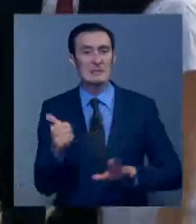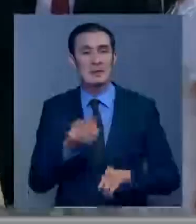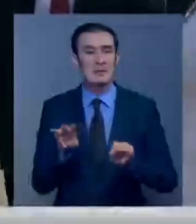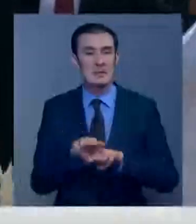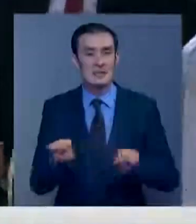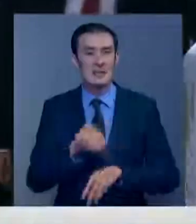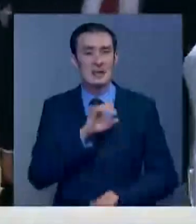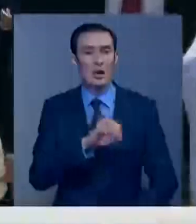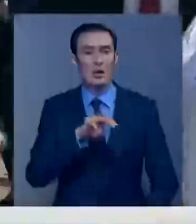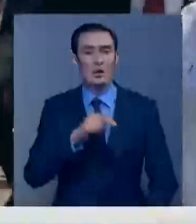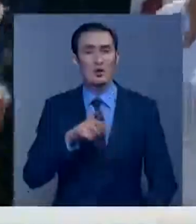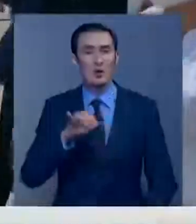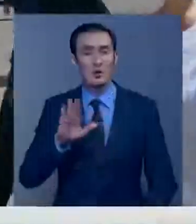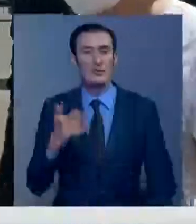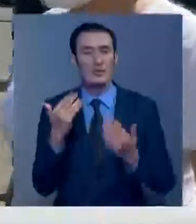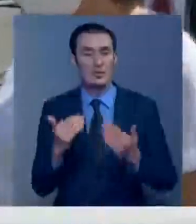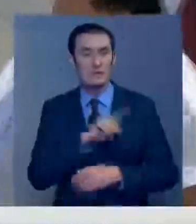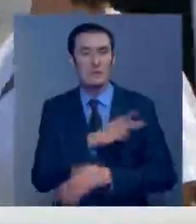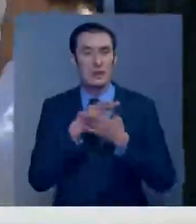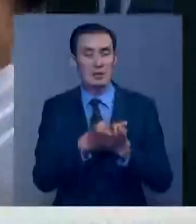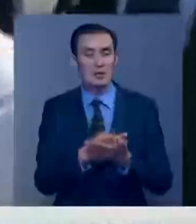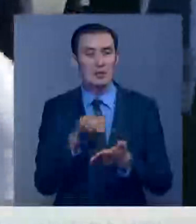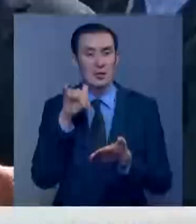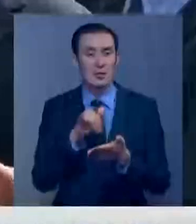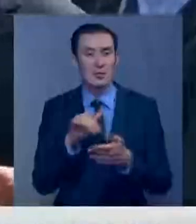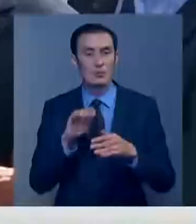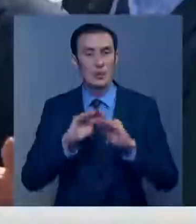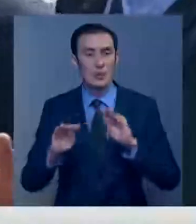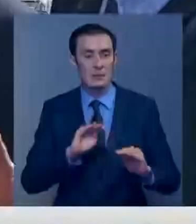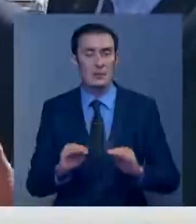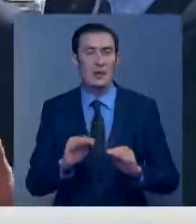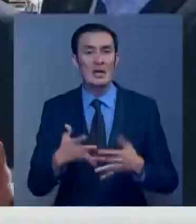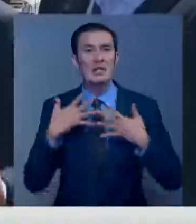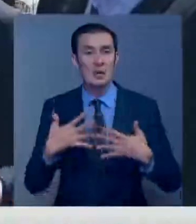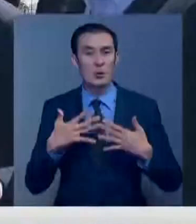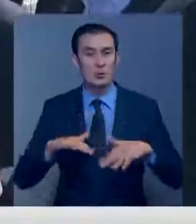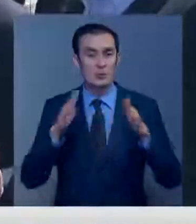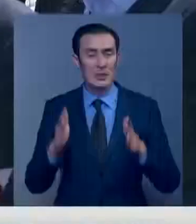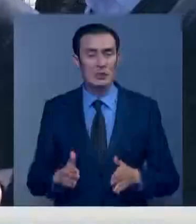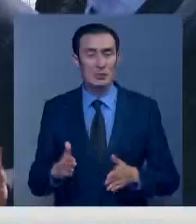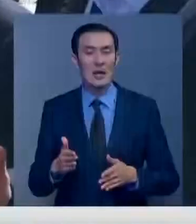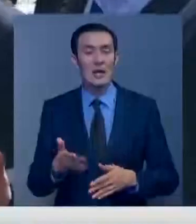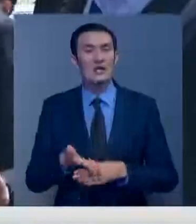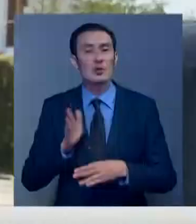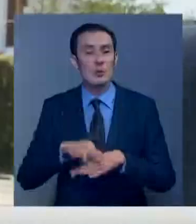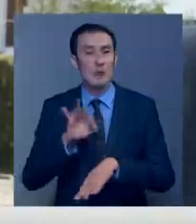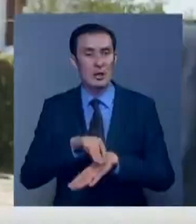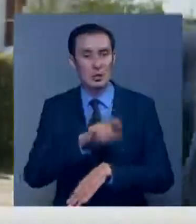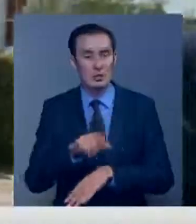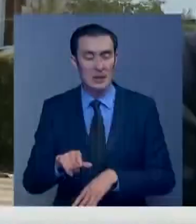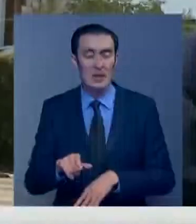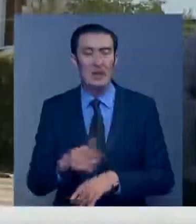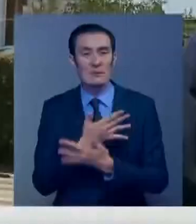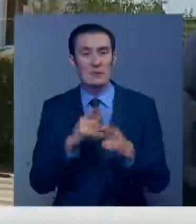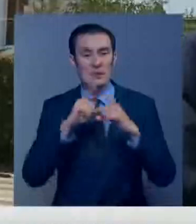премьер-министра Ералы Тугжанов. Сейчас в больнице устанавливают кислородную станцию для тяжелобольных. Запасов одноразовых средств индивидуальной защиты